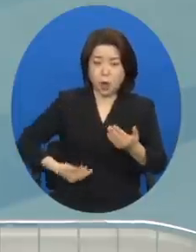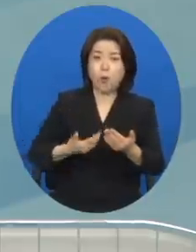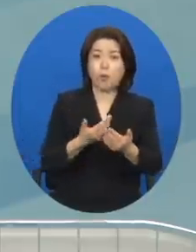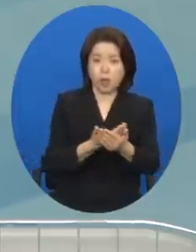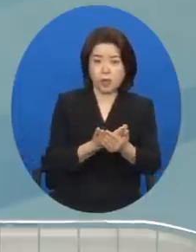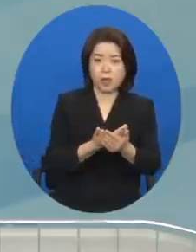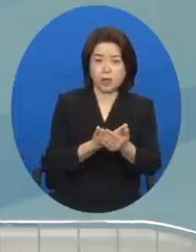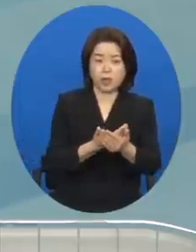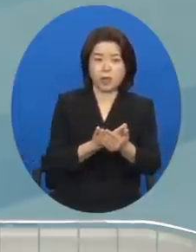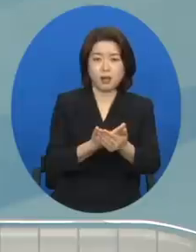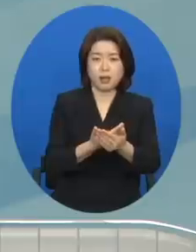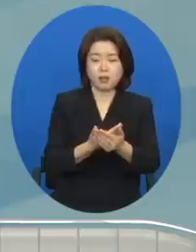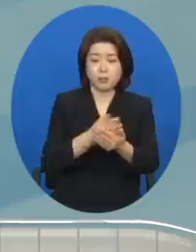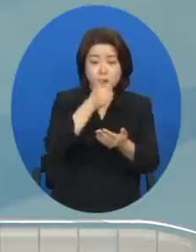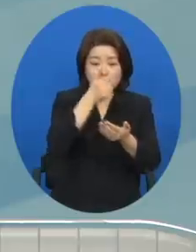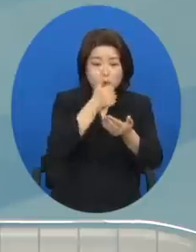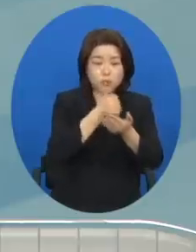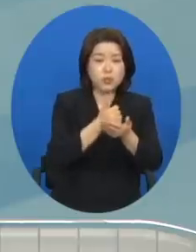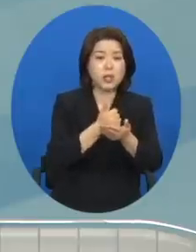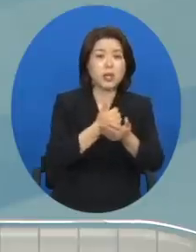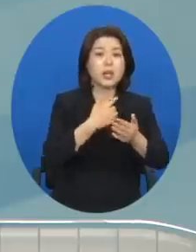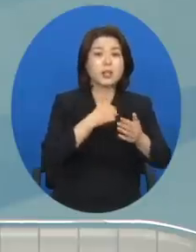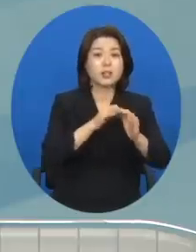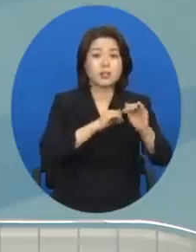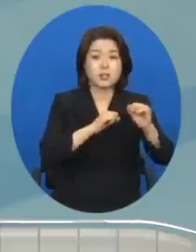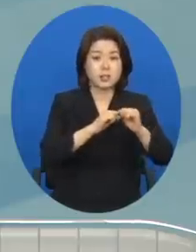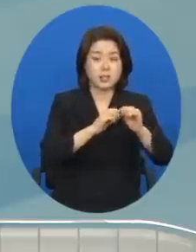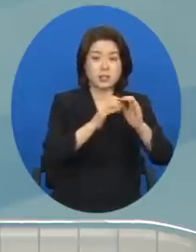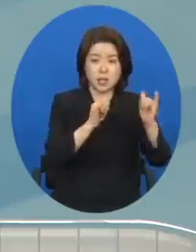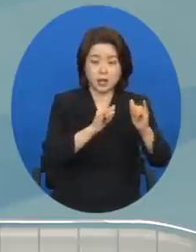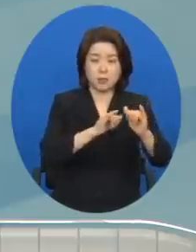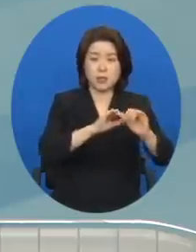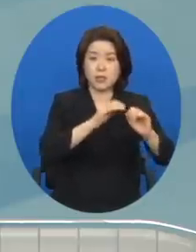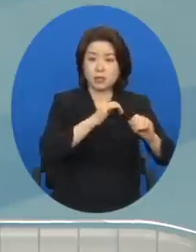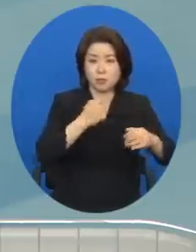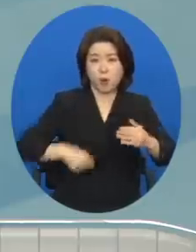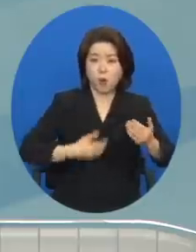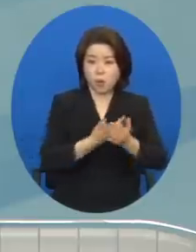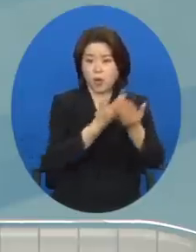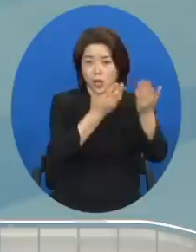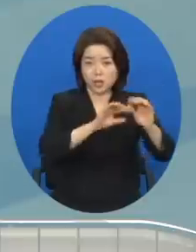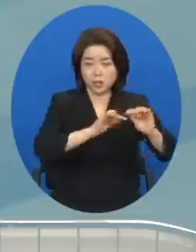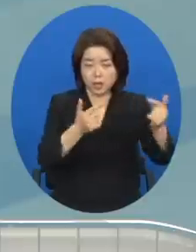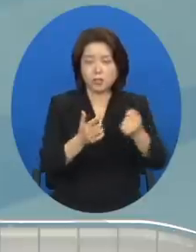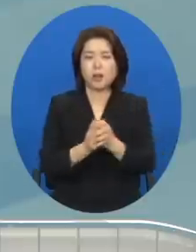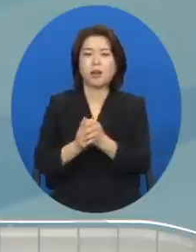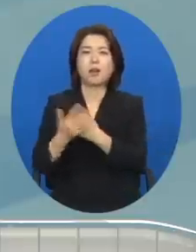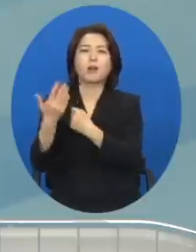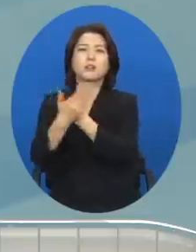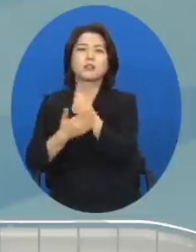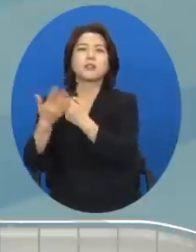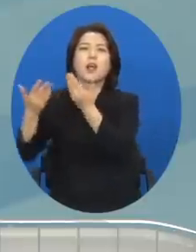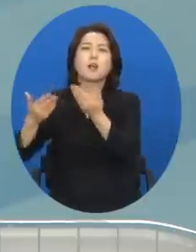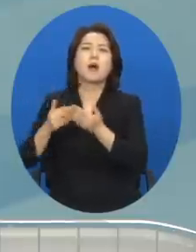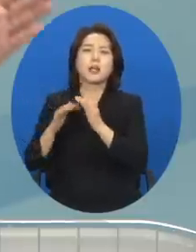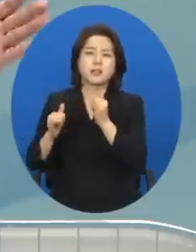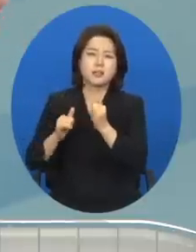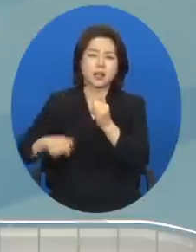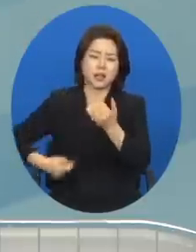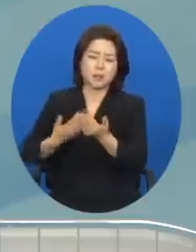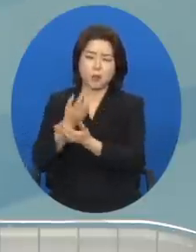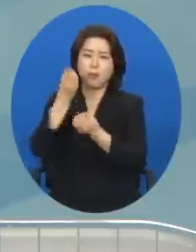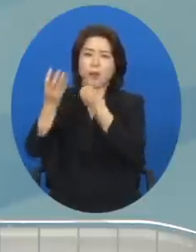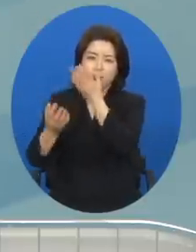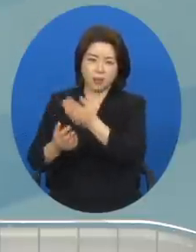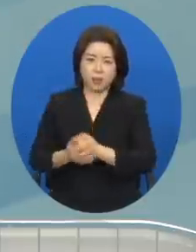회개는요, 죄 지은 사람이 하는 게 아니고 은혜 받은 사람이 하는 거예요. 은혜 받은. 죄 지은 사람 따로